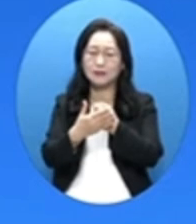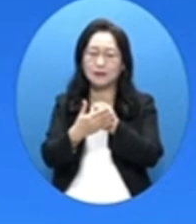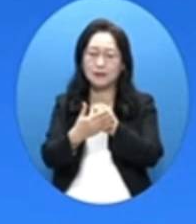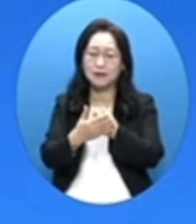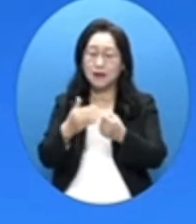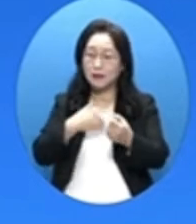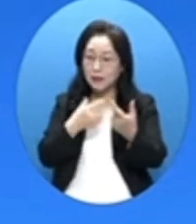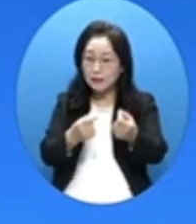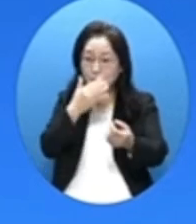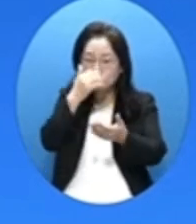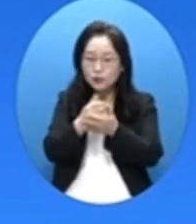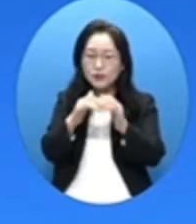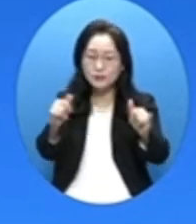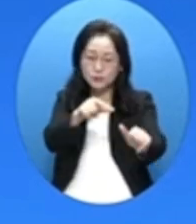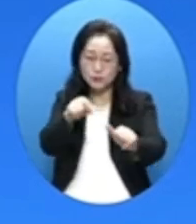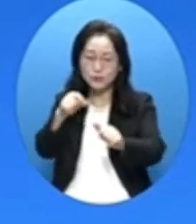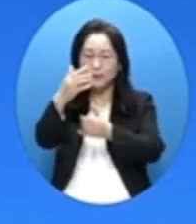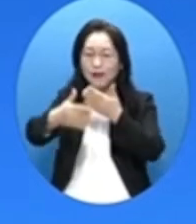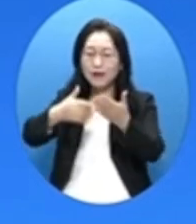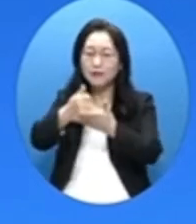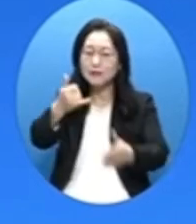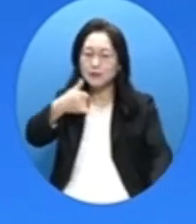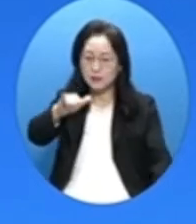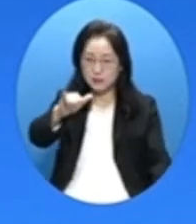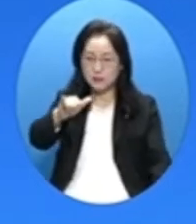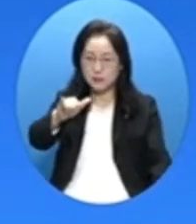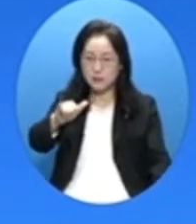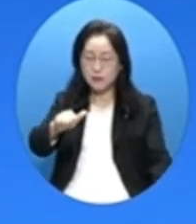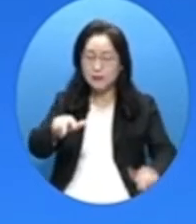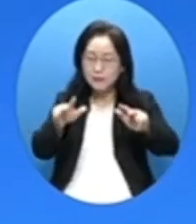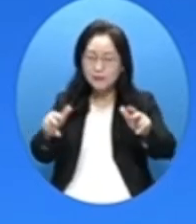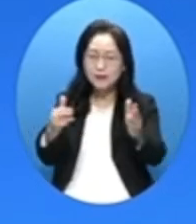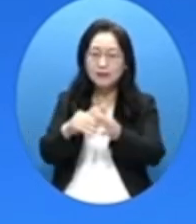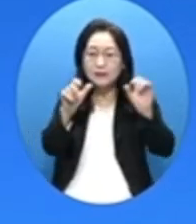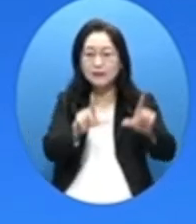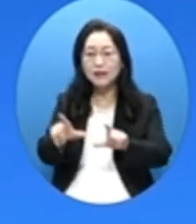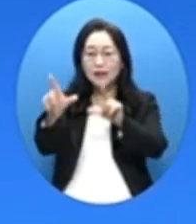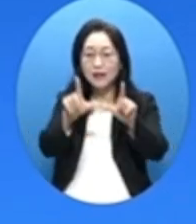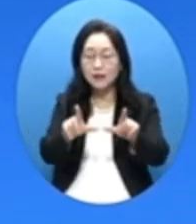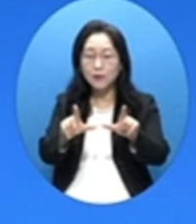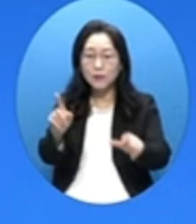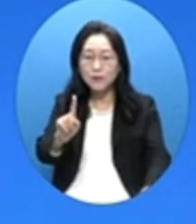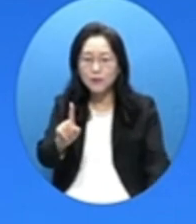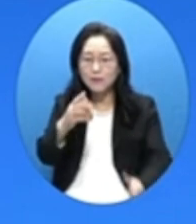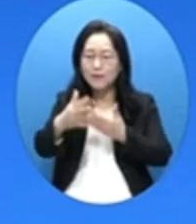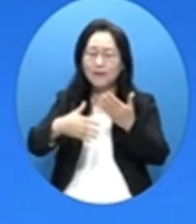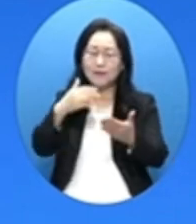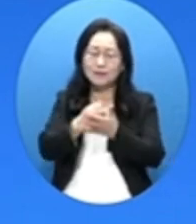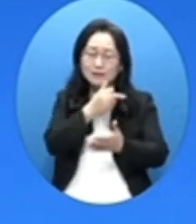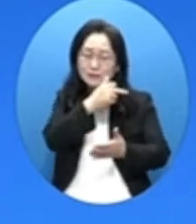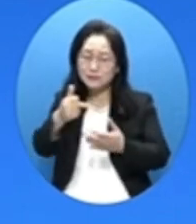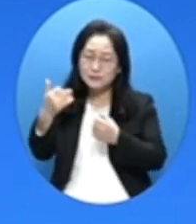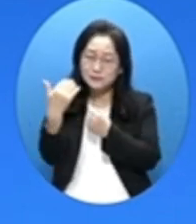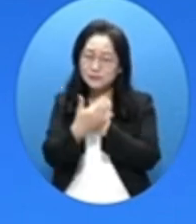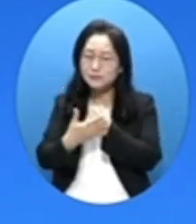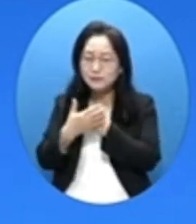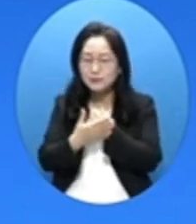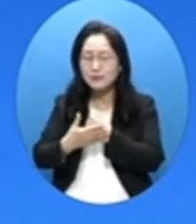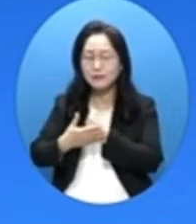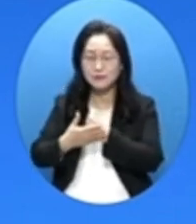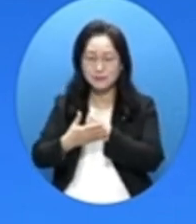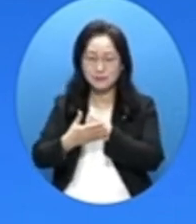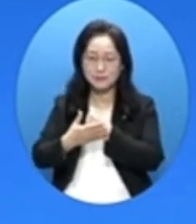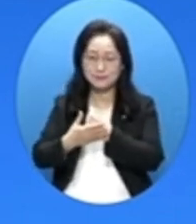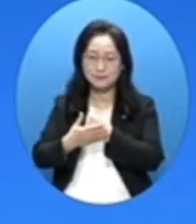같은 죄인이 구원받아 하는 자녀가 되었고 오늘이 시간이 자리까지 오게 된 것이 또한 하나님의 큰 은혜인 것입니다